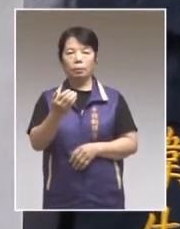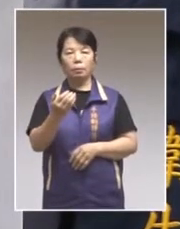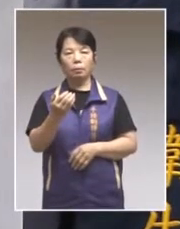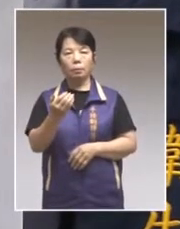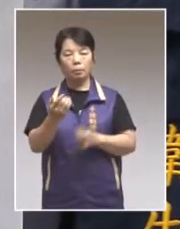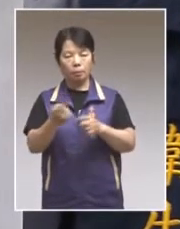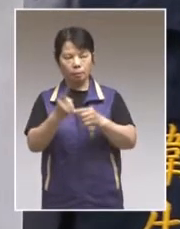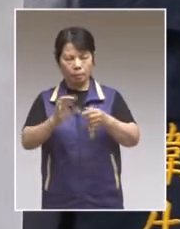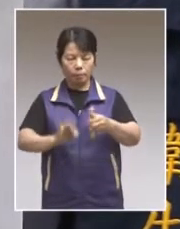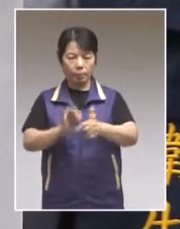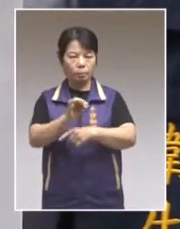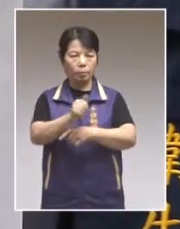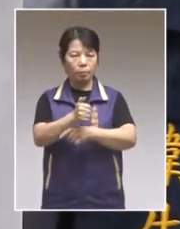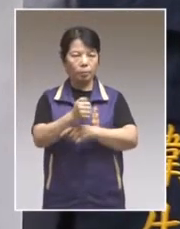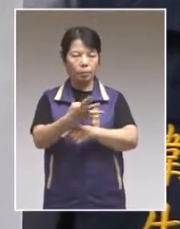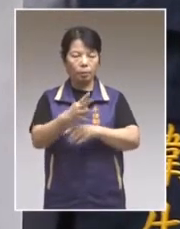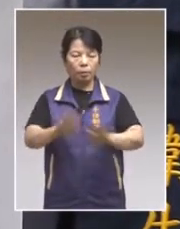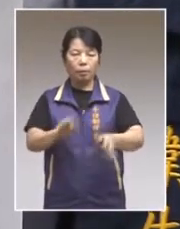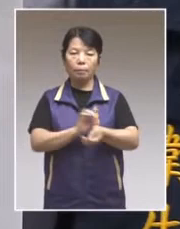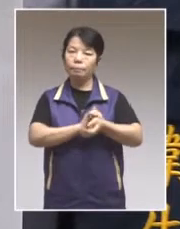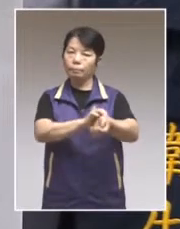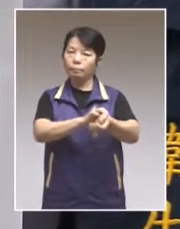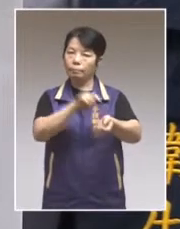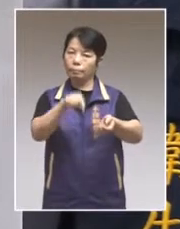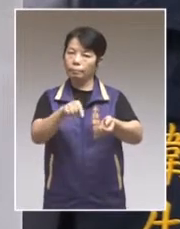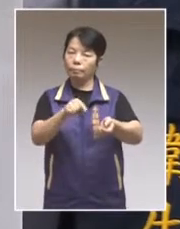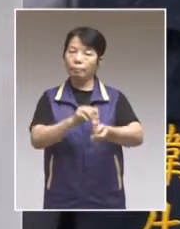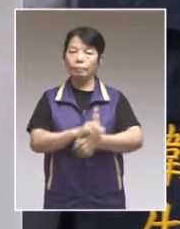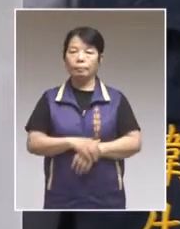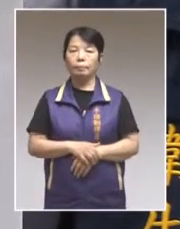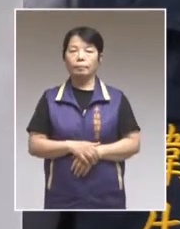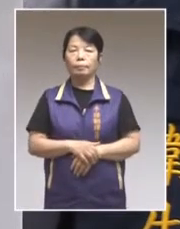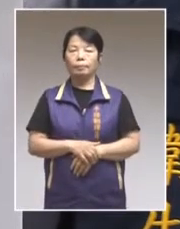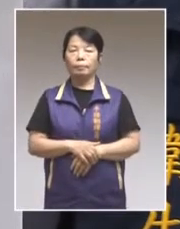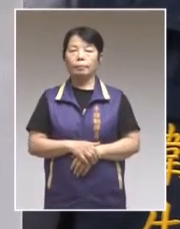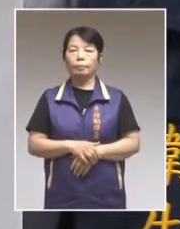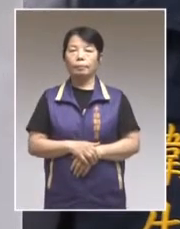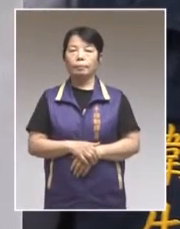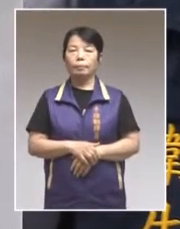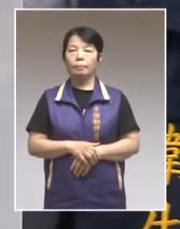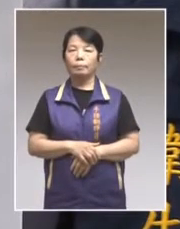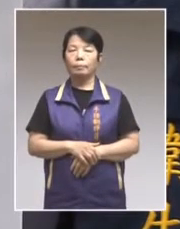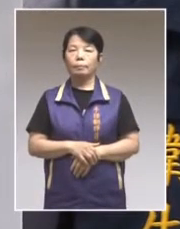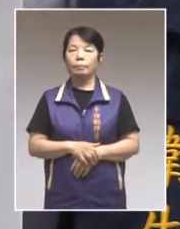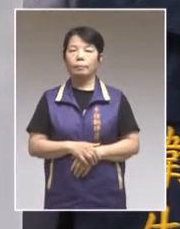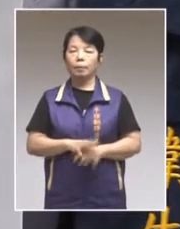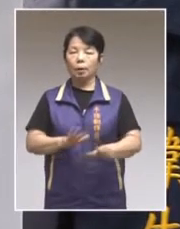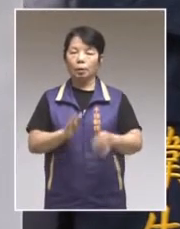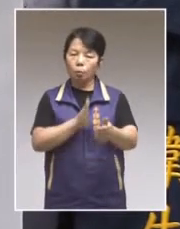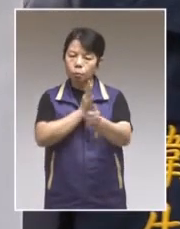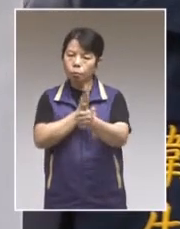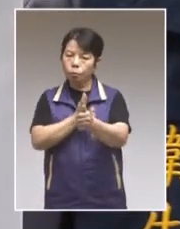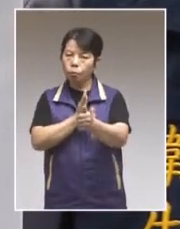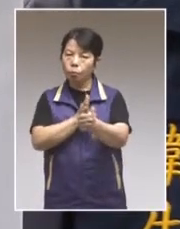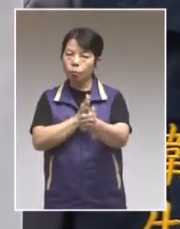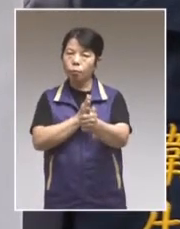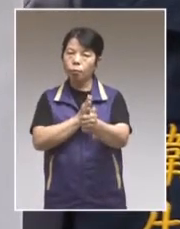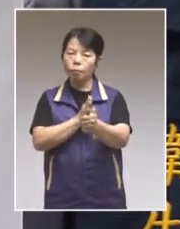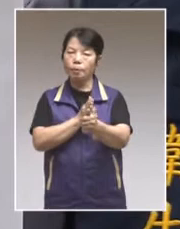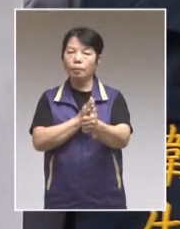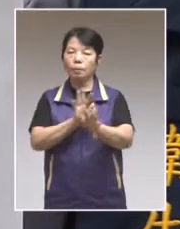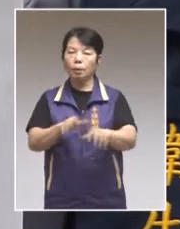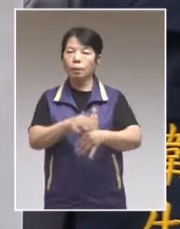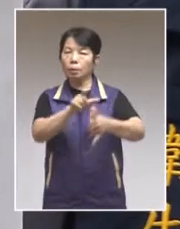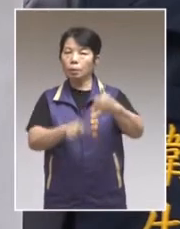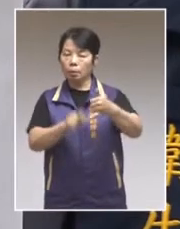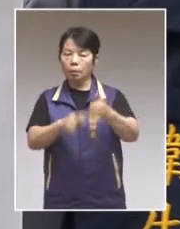54%。那在阴症就医这一块这个大概都是我们在询问上面那个